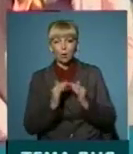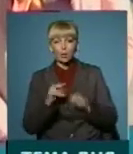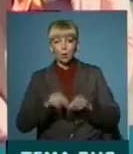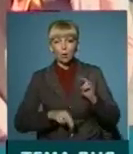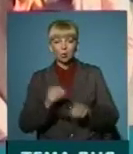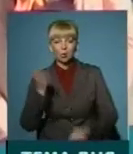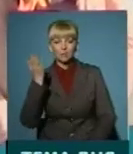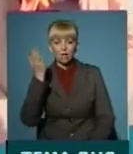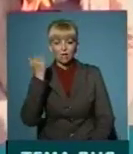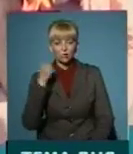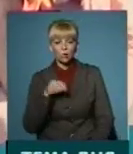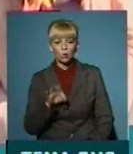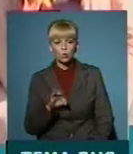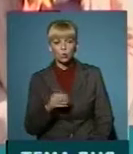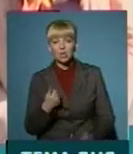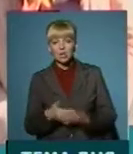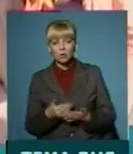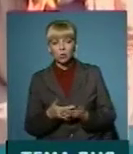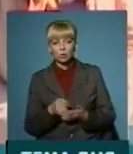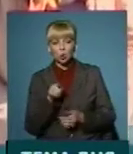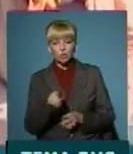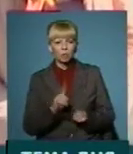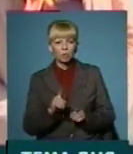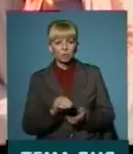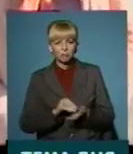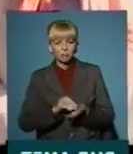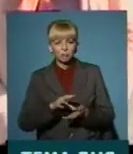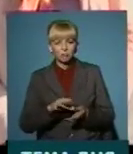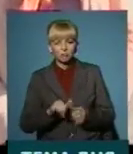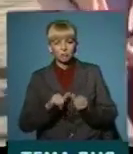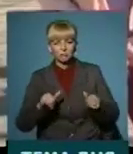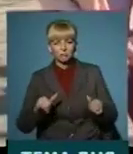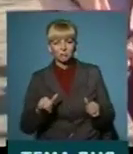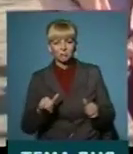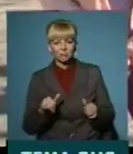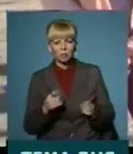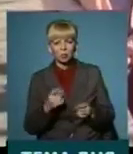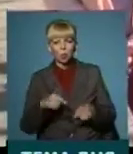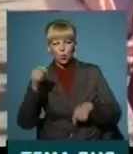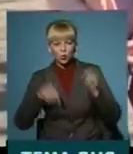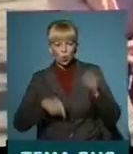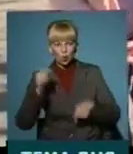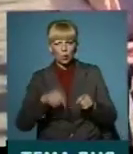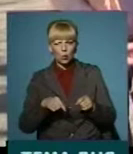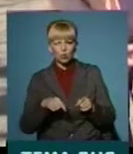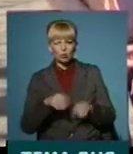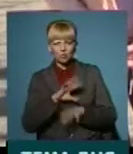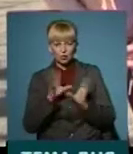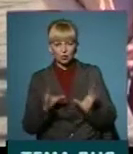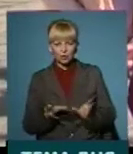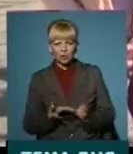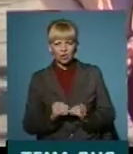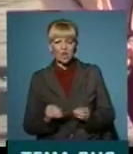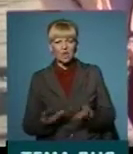побудована давно, то ймовірність того, що на ній буде щось накопичуватись, досить невисока. Тому що дощі і все решта, воно, в принципі, все